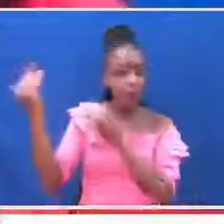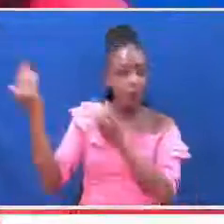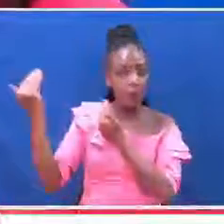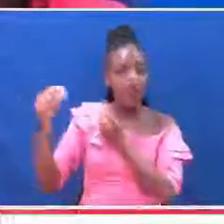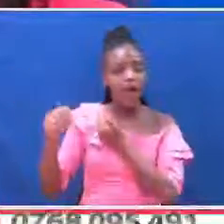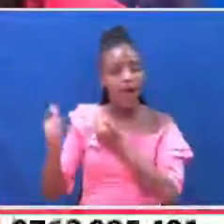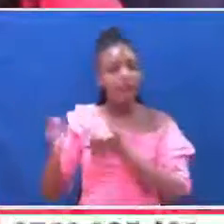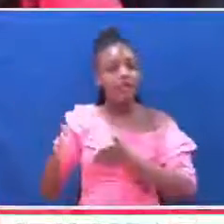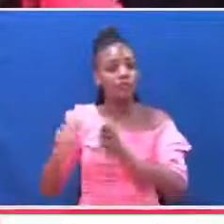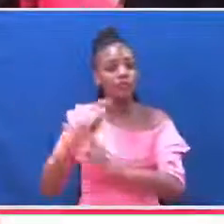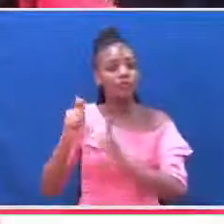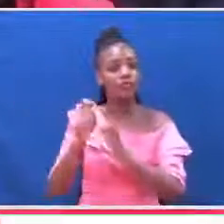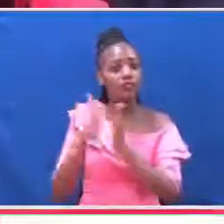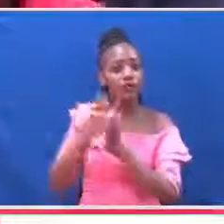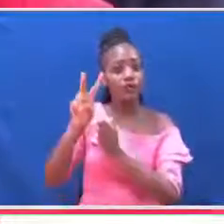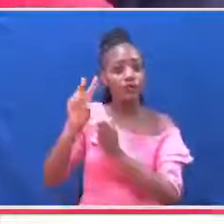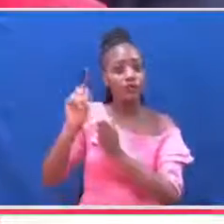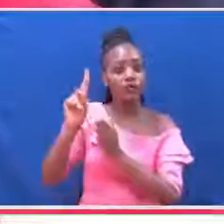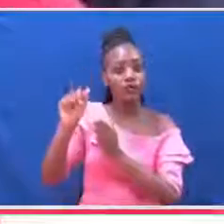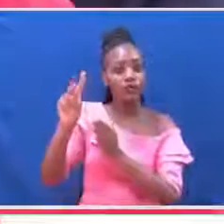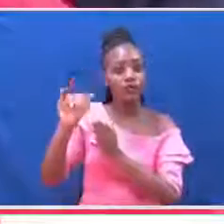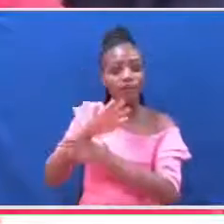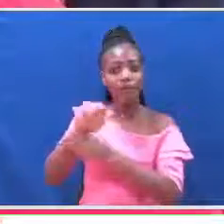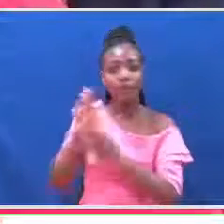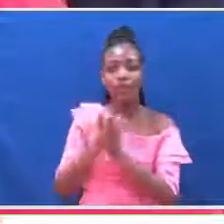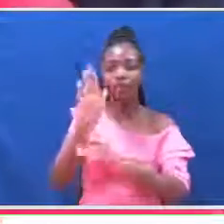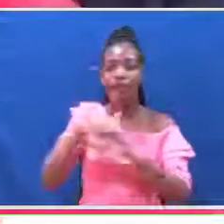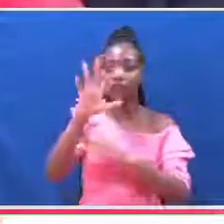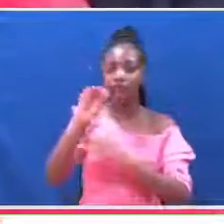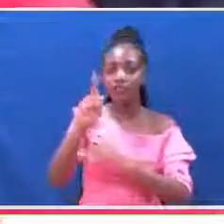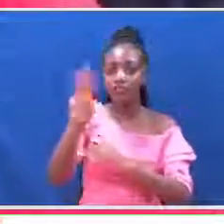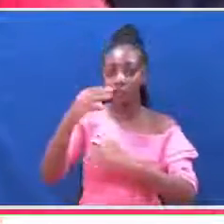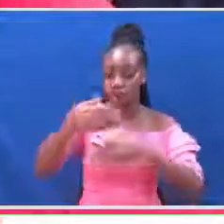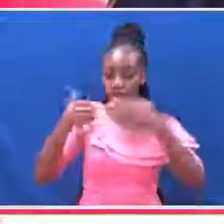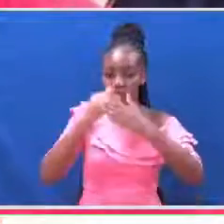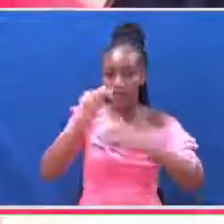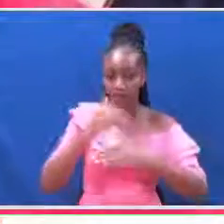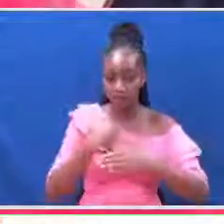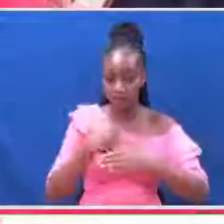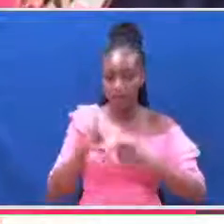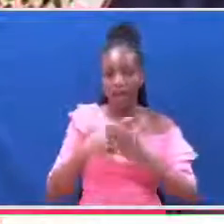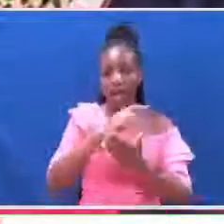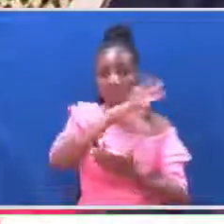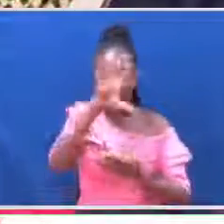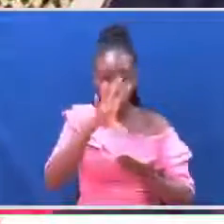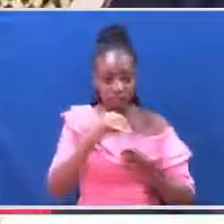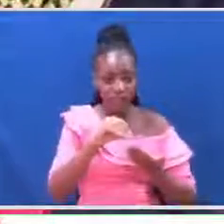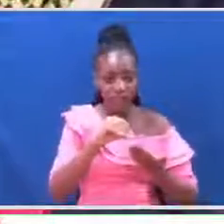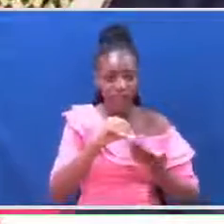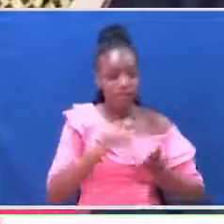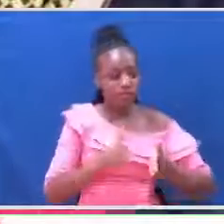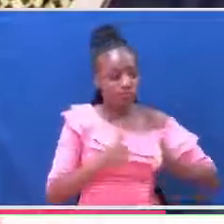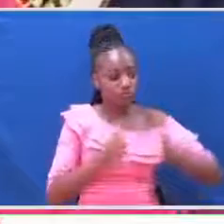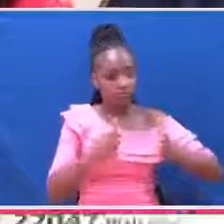zingine espcially over 50 km of tamak ambazo tunapewa na kwa jumla nikijumuisha zile